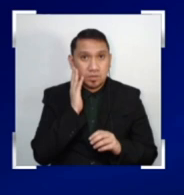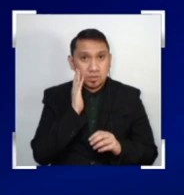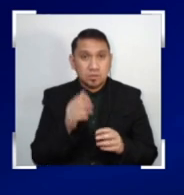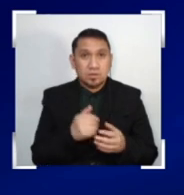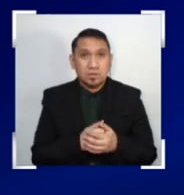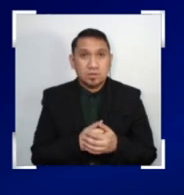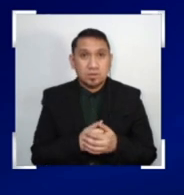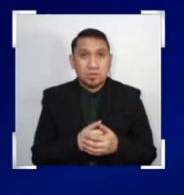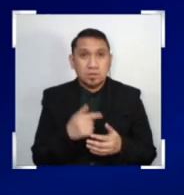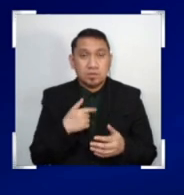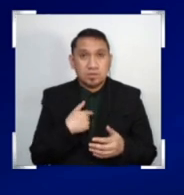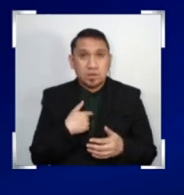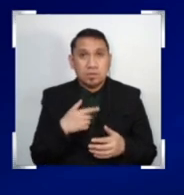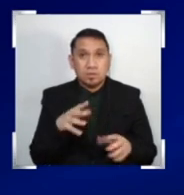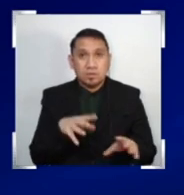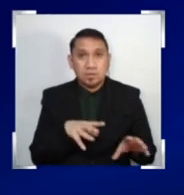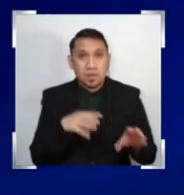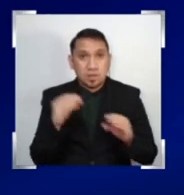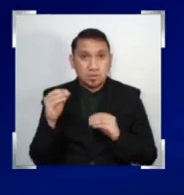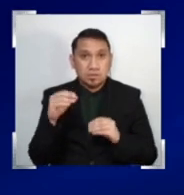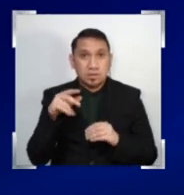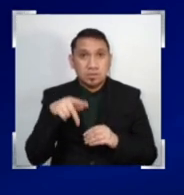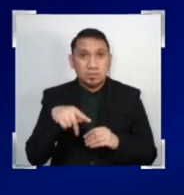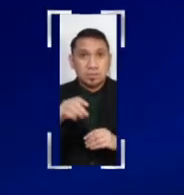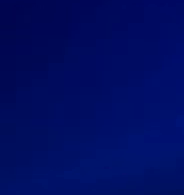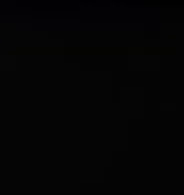aalis sa POC.